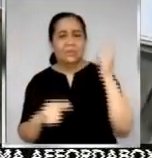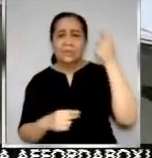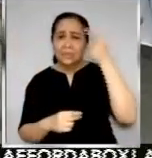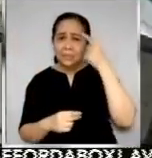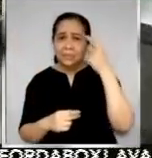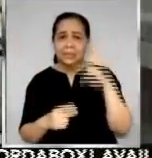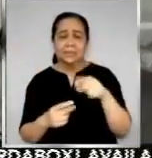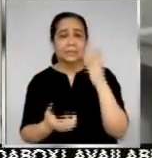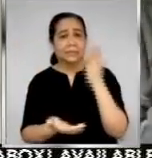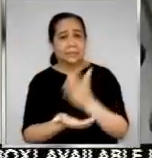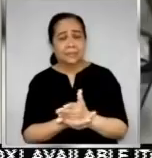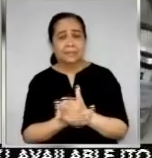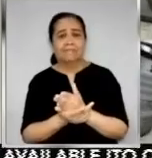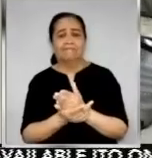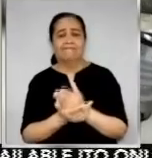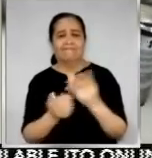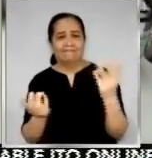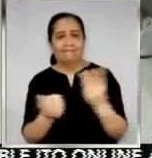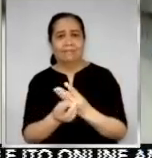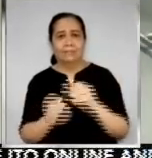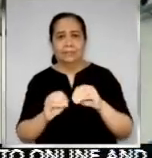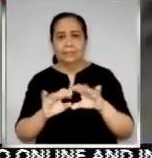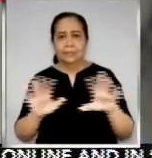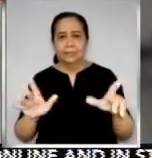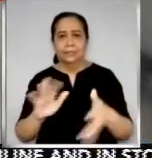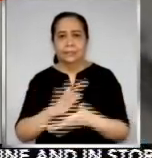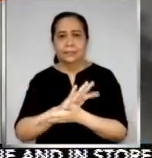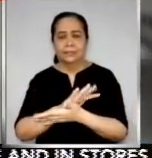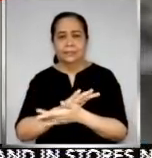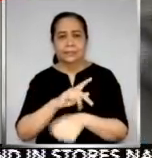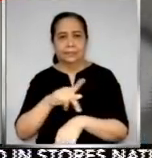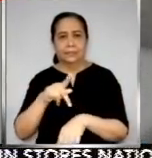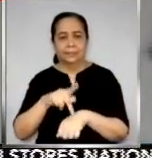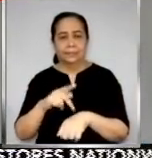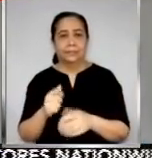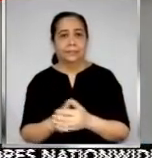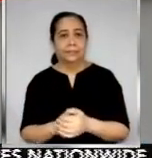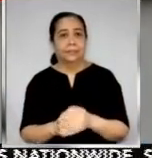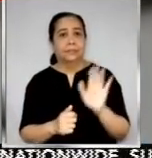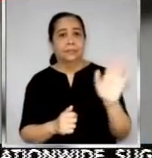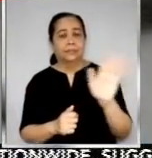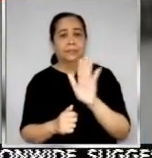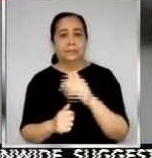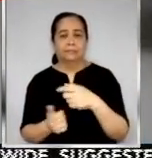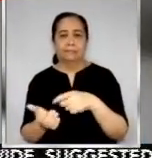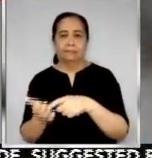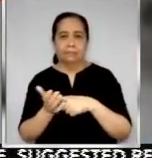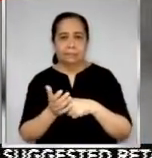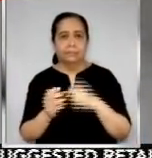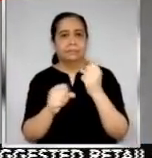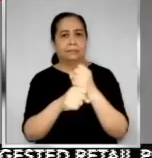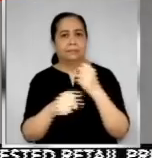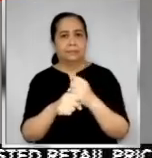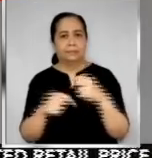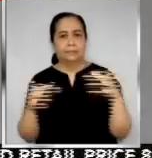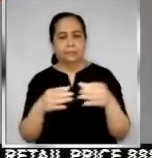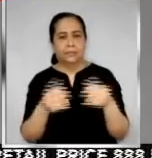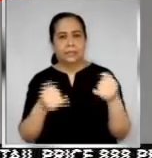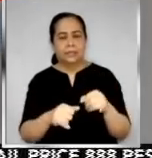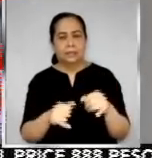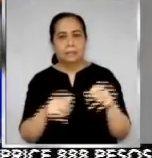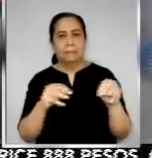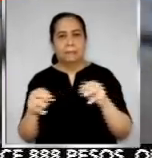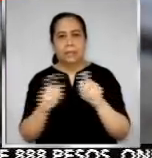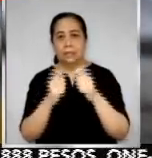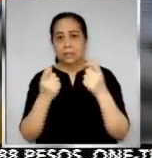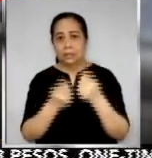ang paglala ng mga kaso ng COVID sa bansa. Ang kanilang mga demand, bumuo ng incident management team na magtatakda